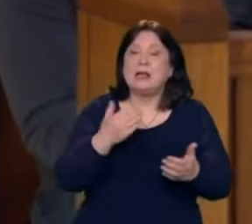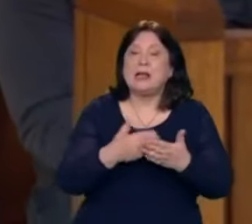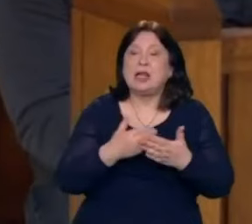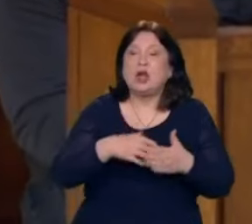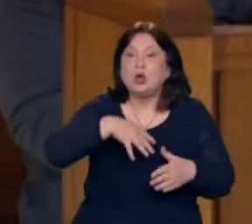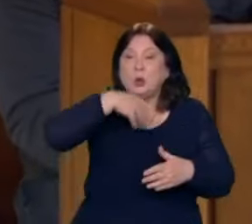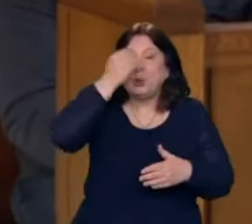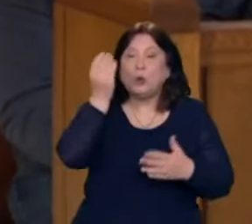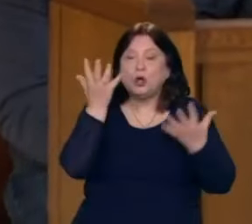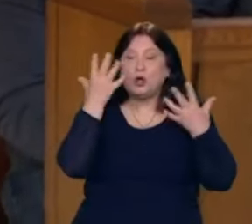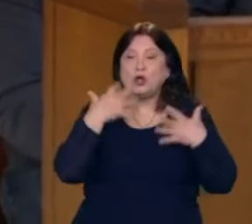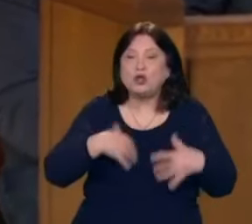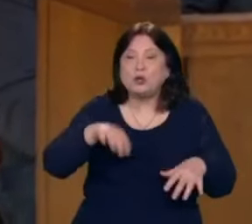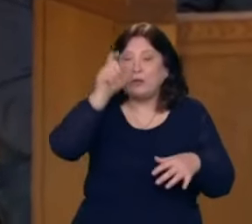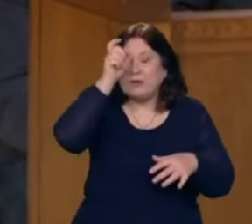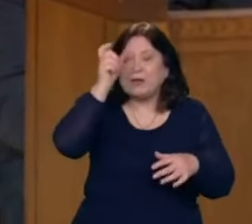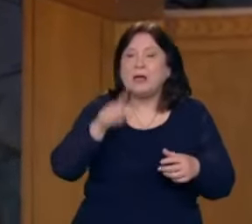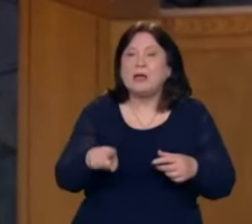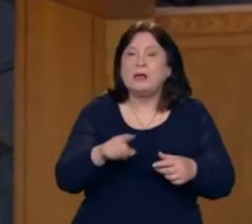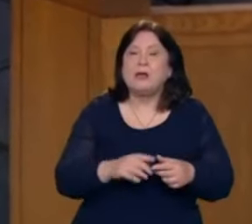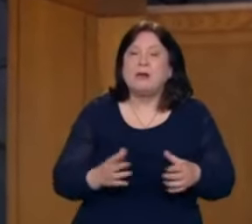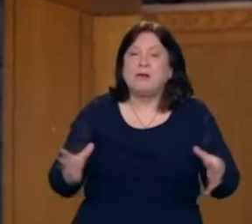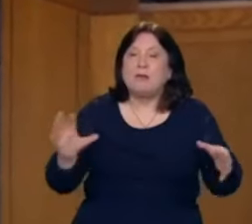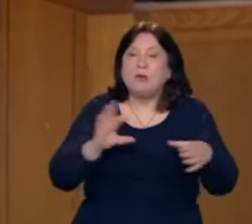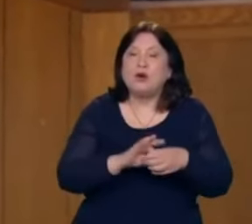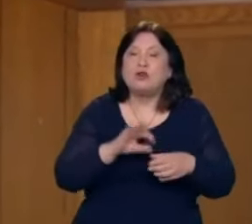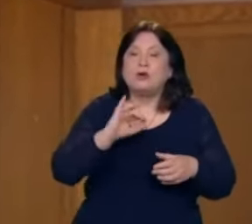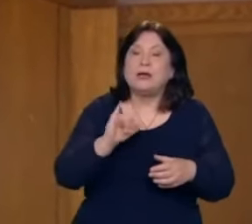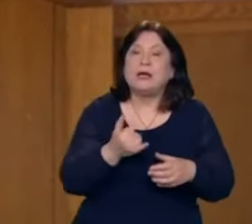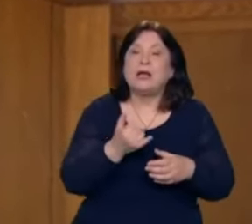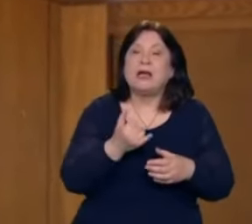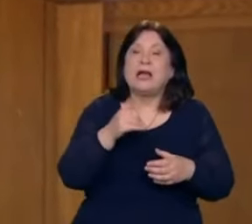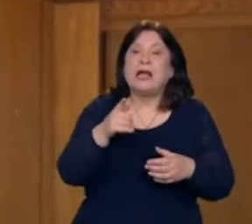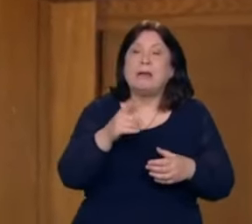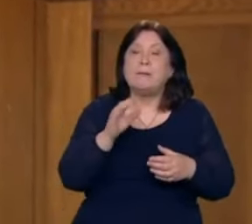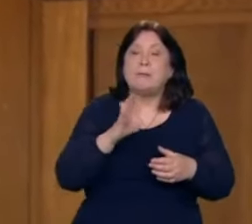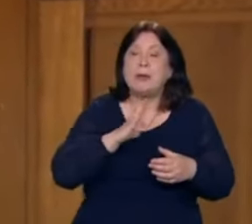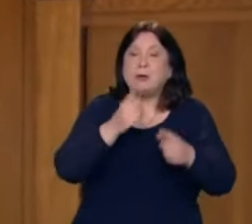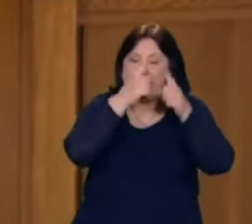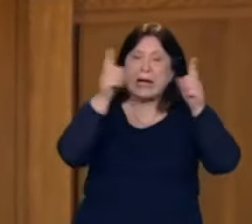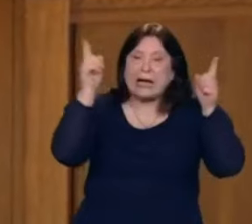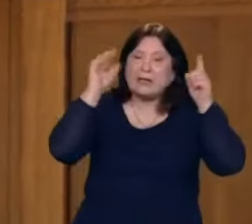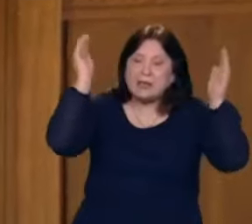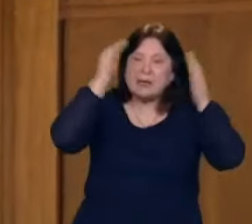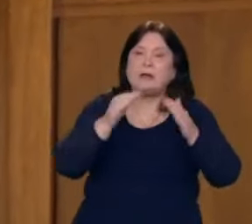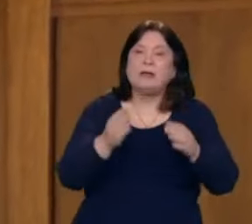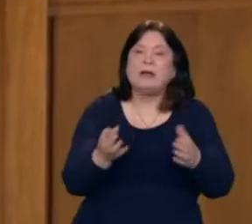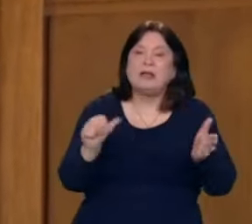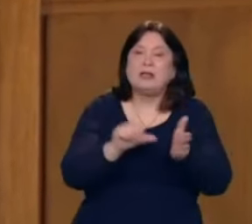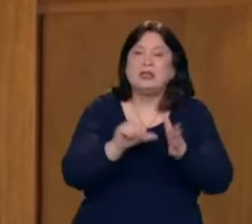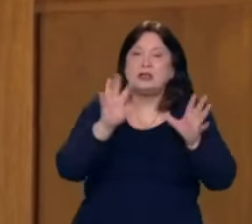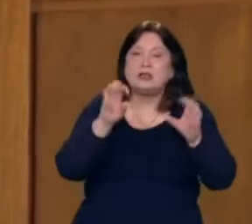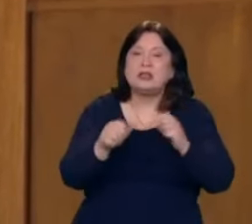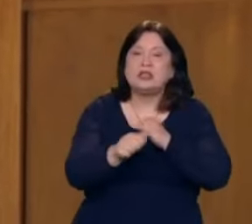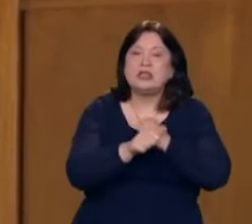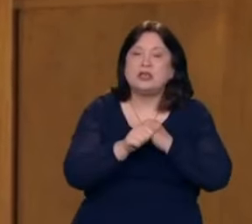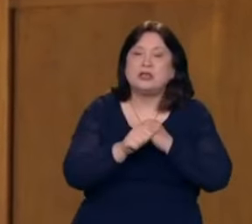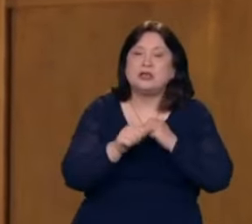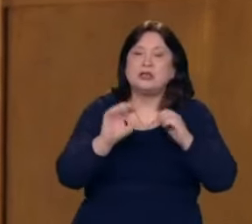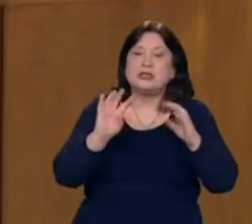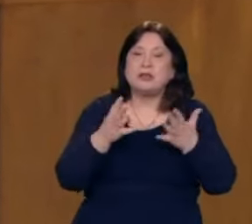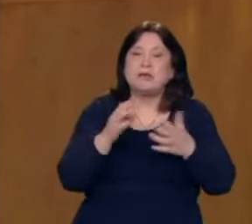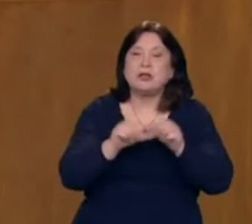antropologii którą włożył jeszcze kardynał W 1969 roku w książce